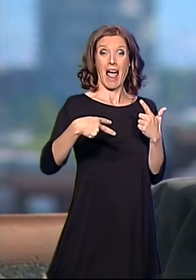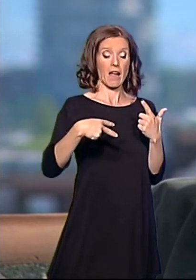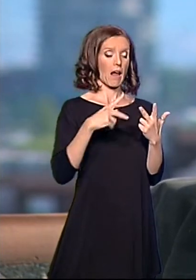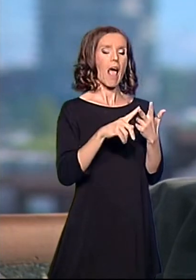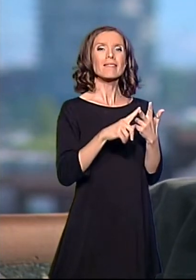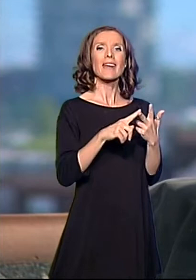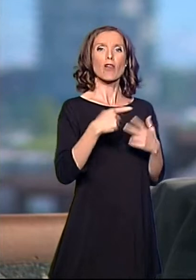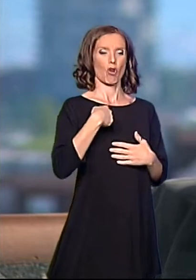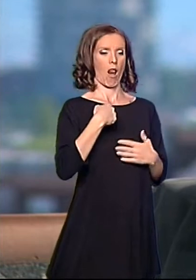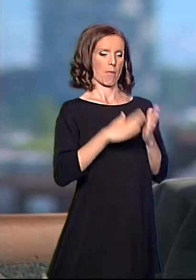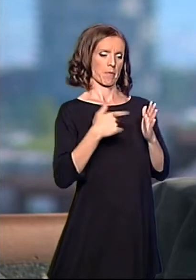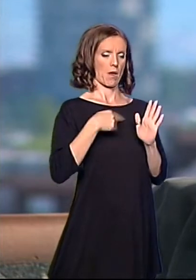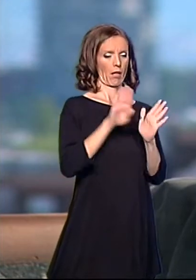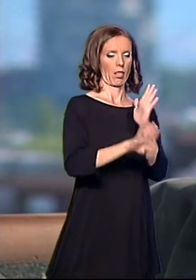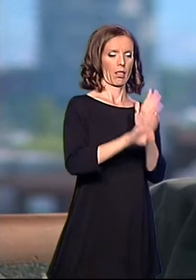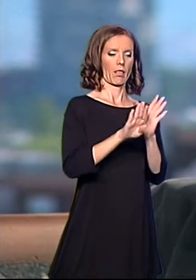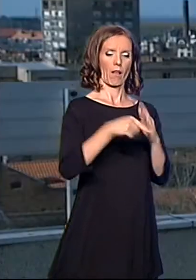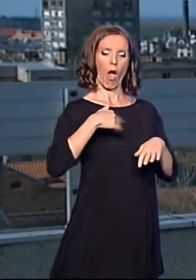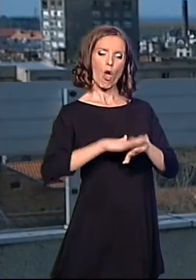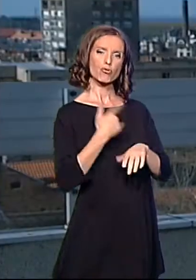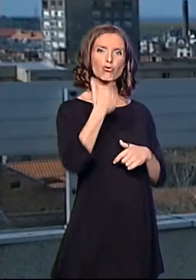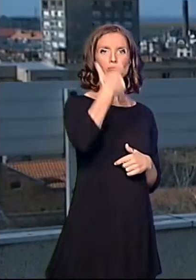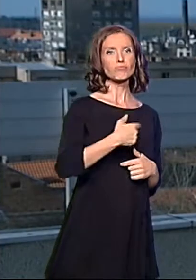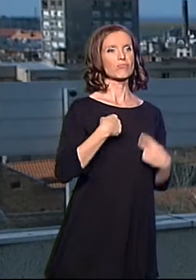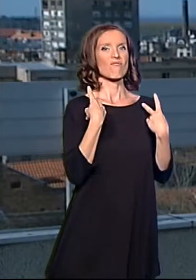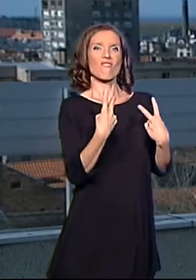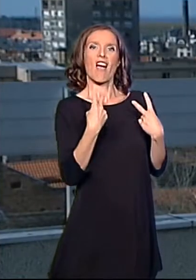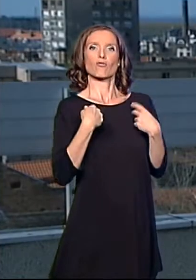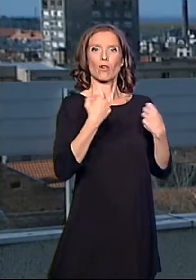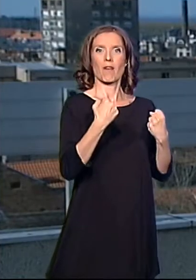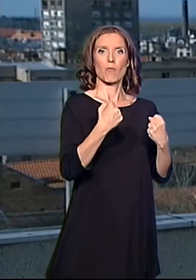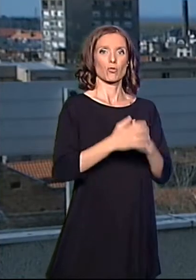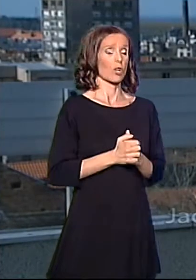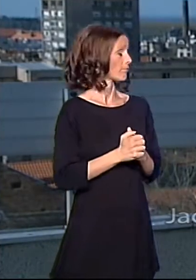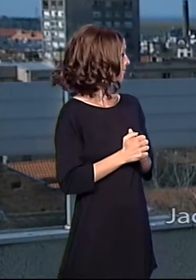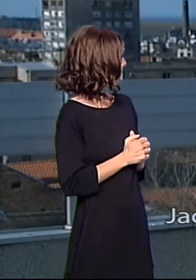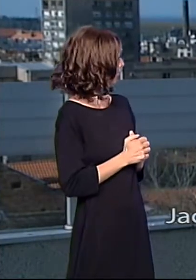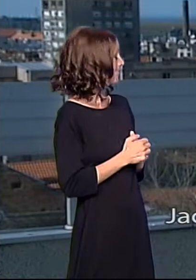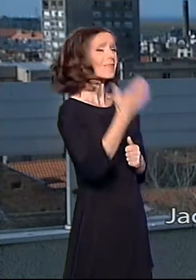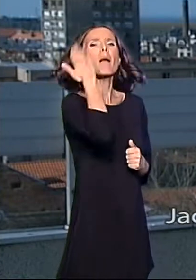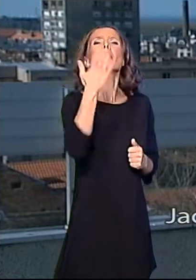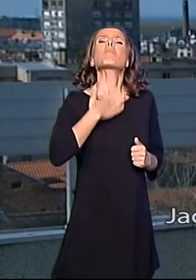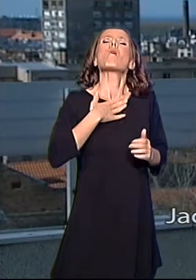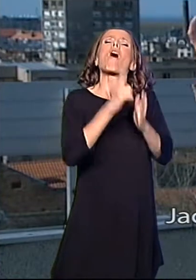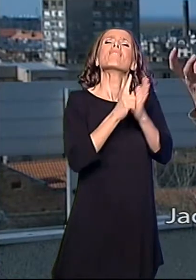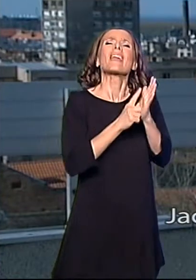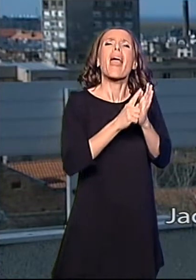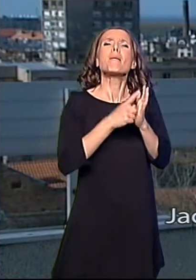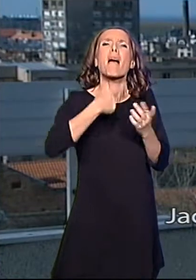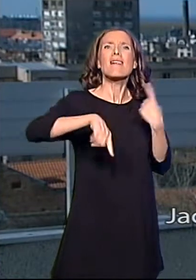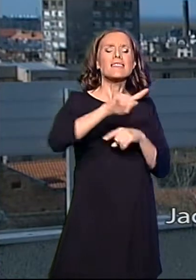koja diskriminacija daje onima koji diskriminišu. U moje generacije je bio štos da si što otkačeniji, da si što